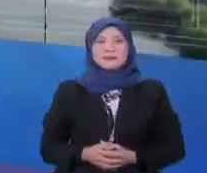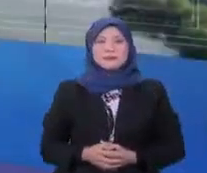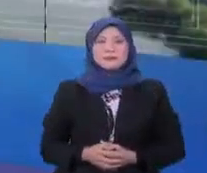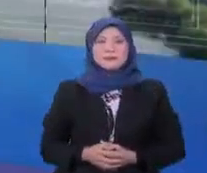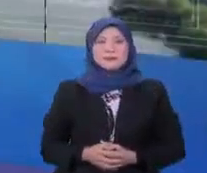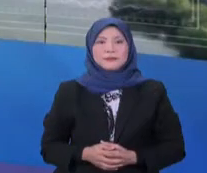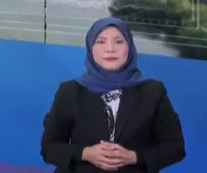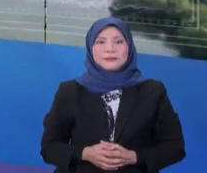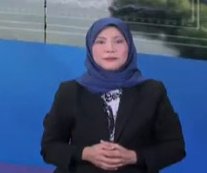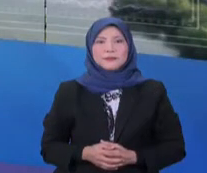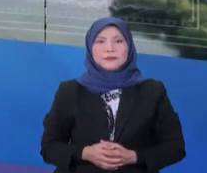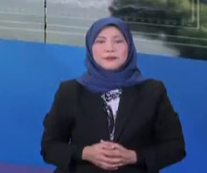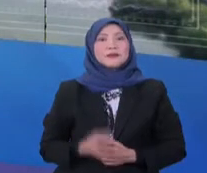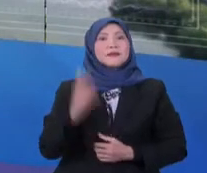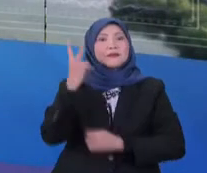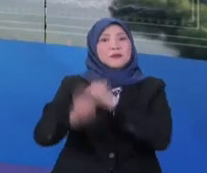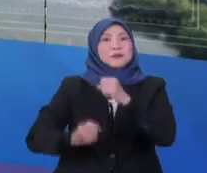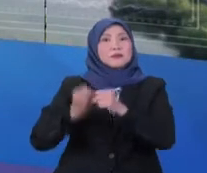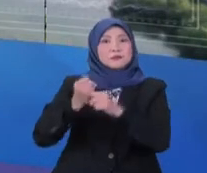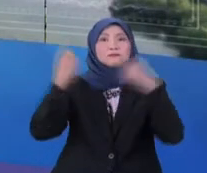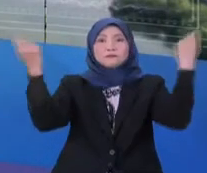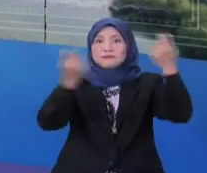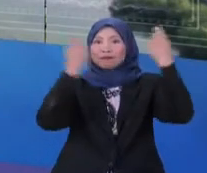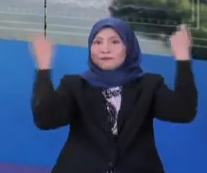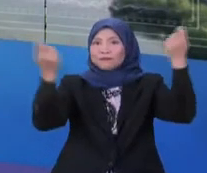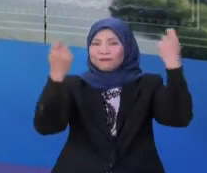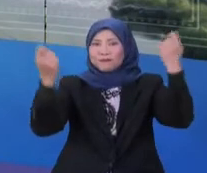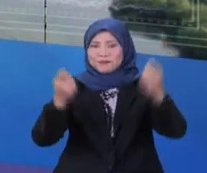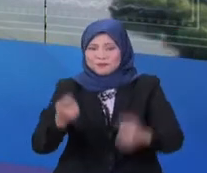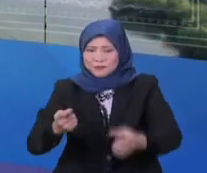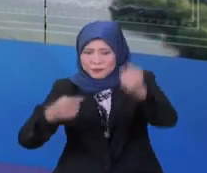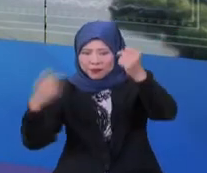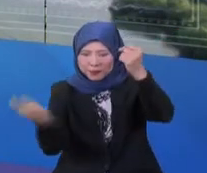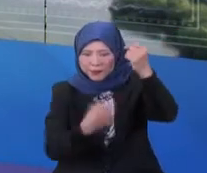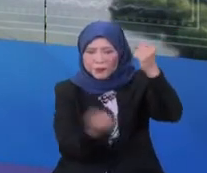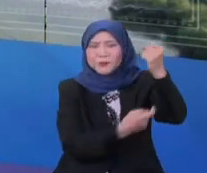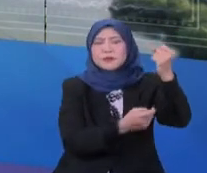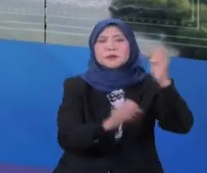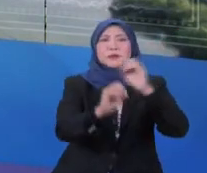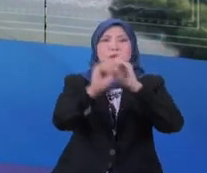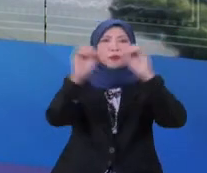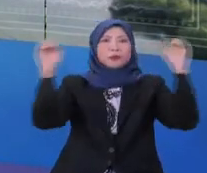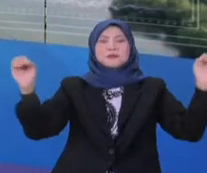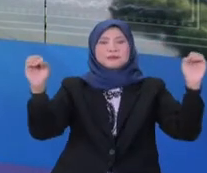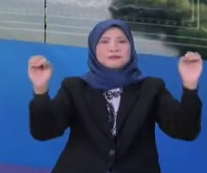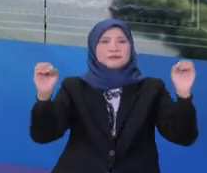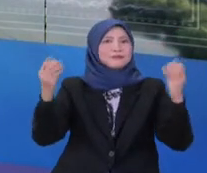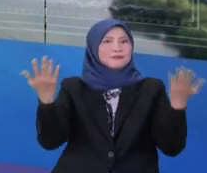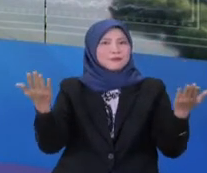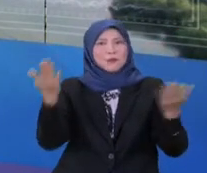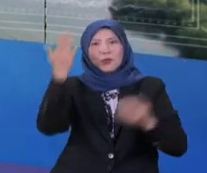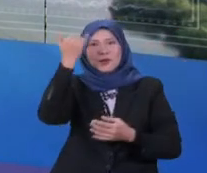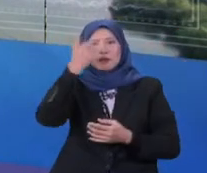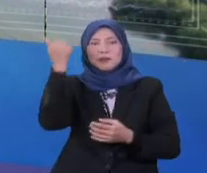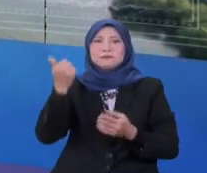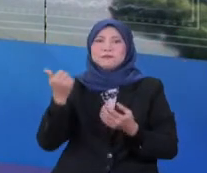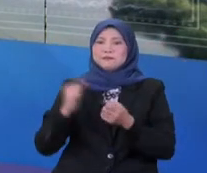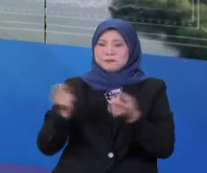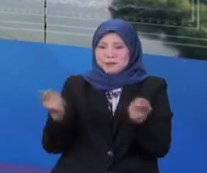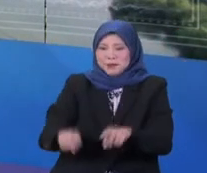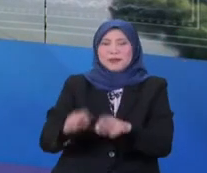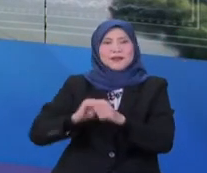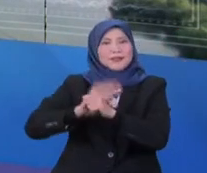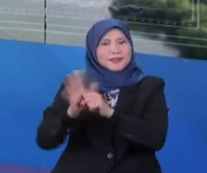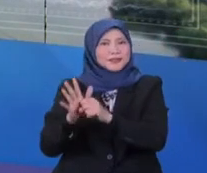Ya, sementara itu, setelah 2 tahun sambutan Pesta Kaamatan tidak dapat diadakan secara besar-besaran disebabkan pandemik